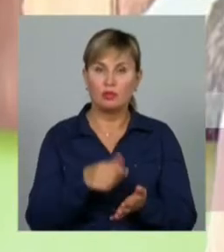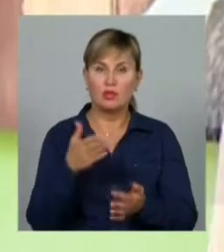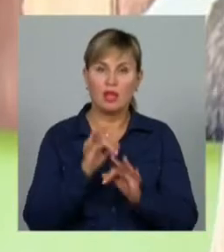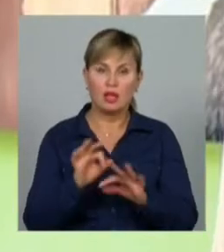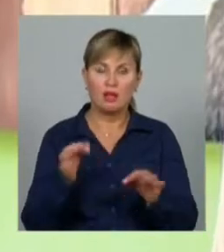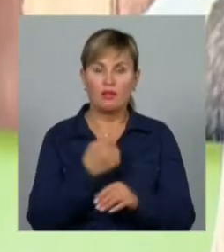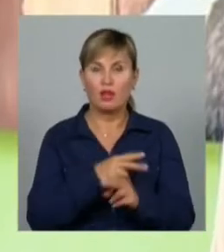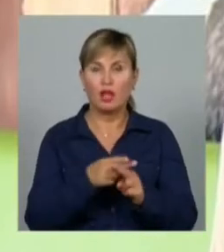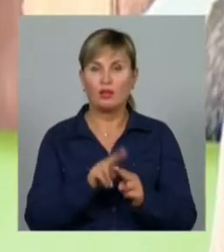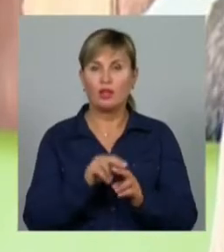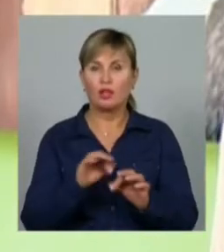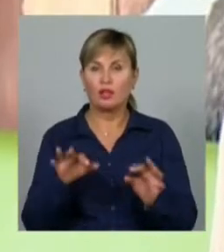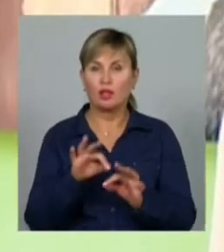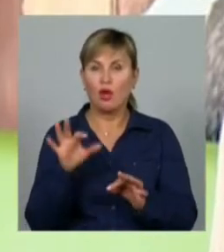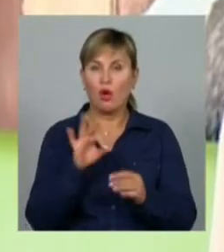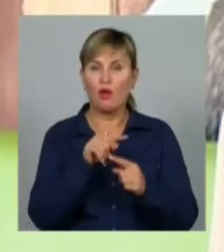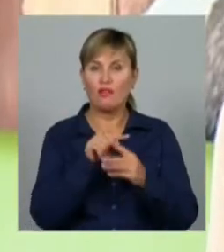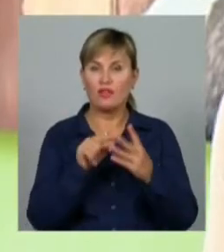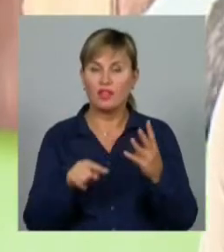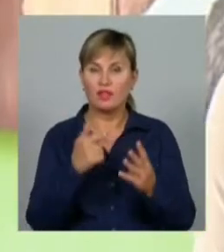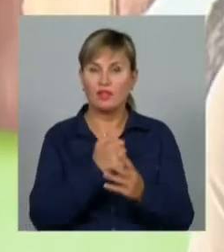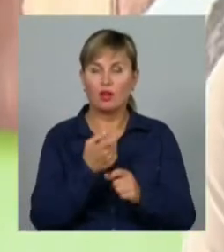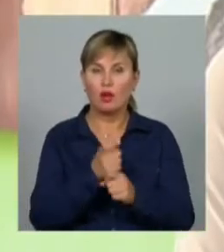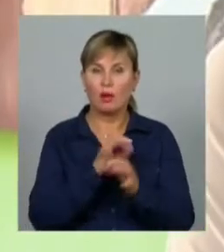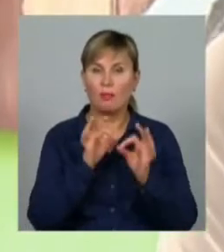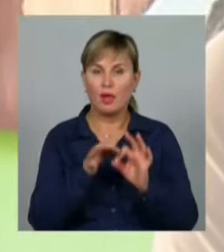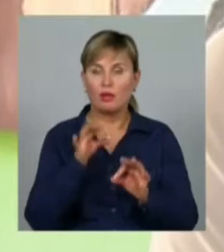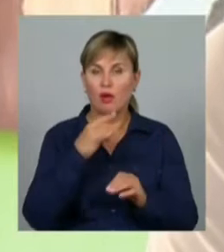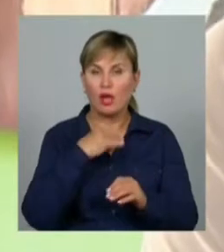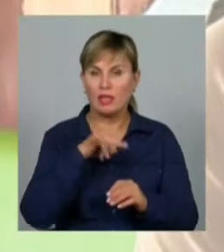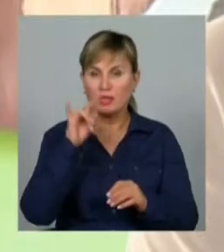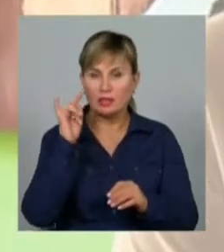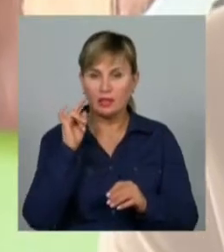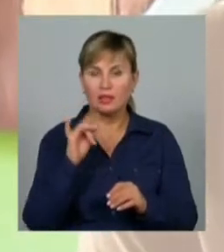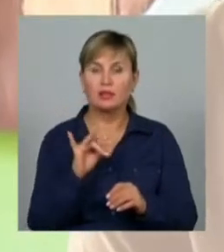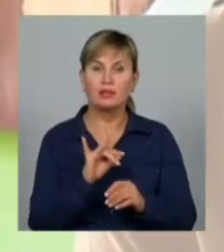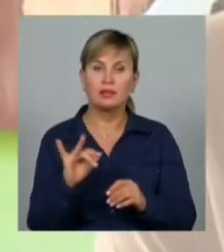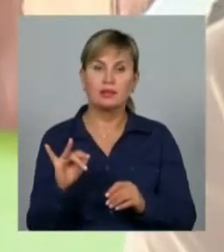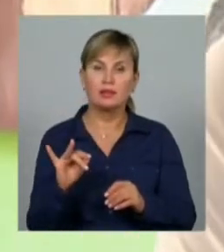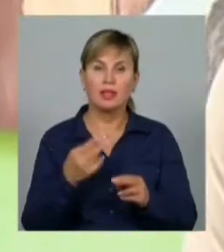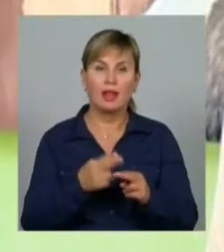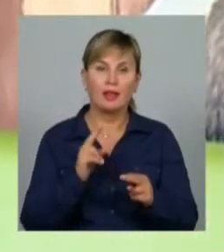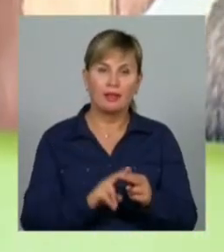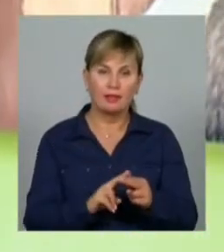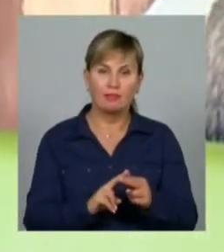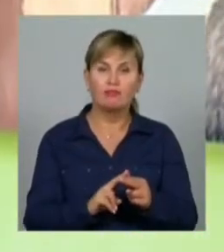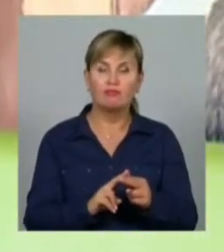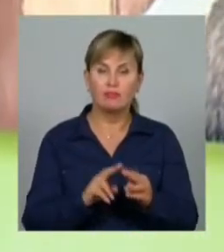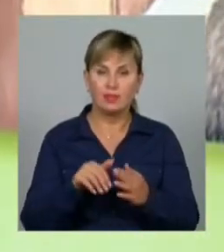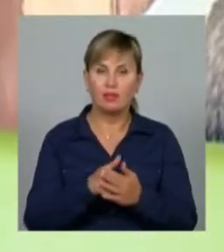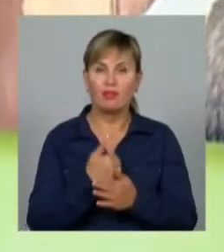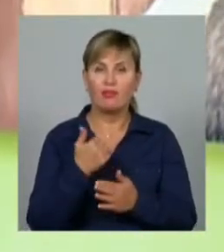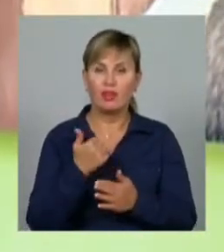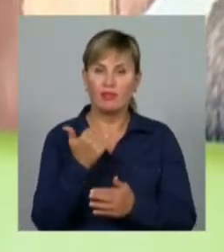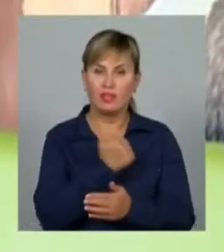которые нам рассказывала о всех вакцинах и очень подробно казахстанской вакцине и это инактивированная вакцина